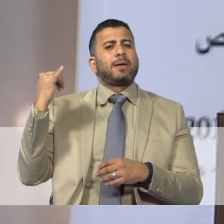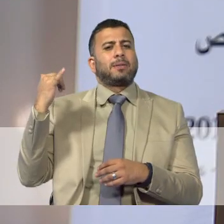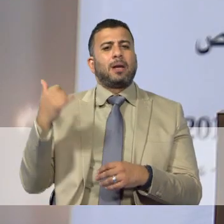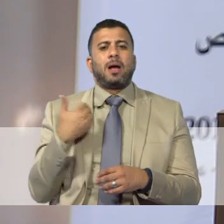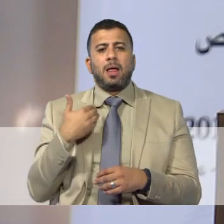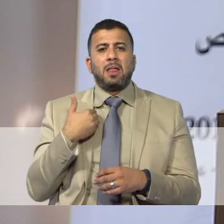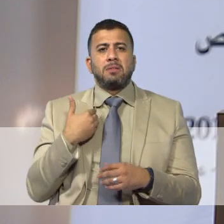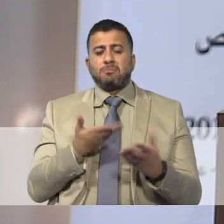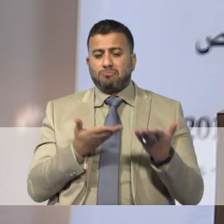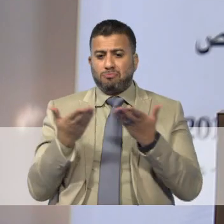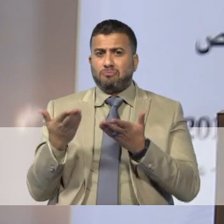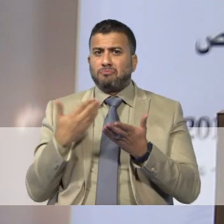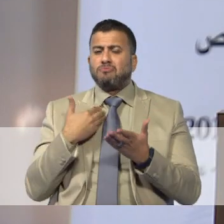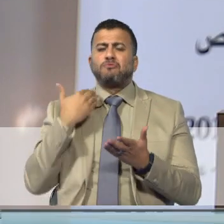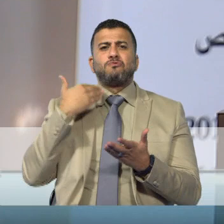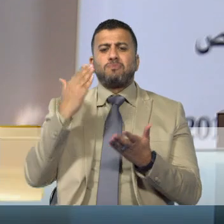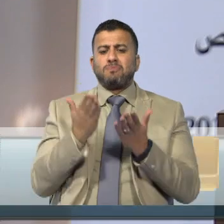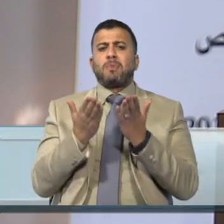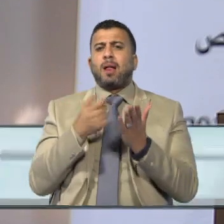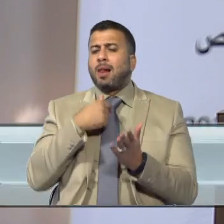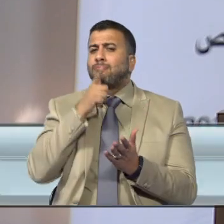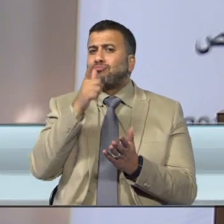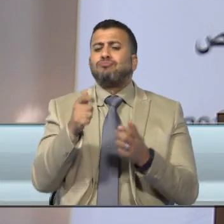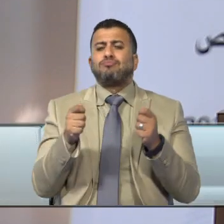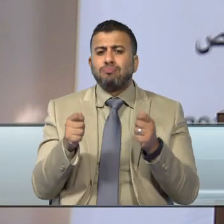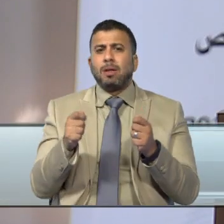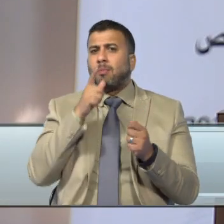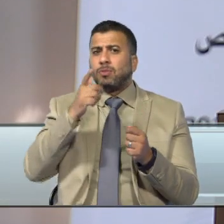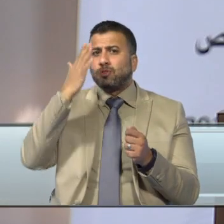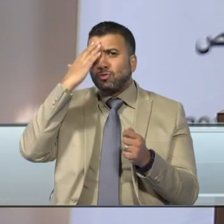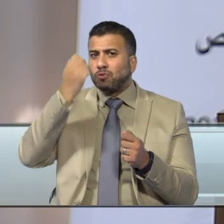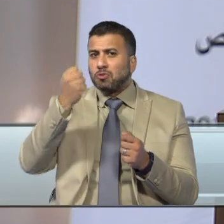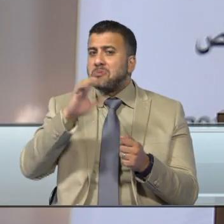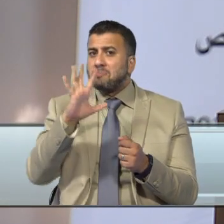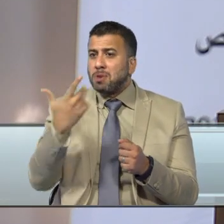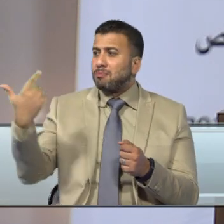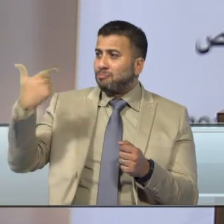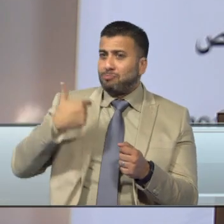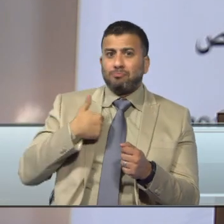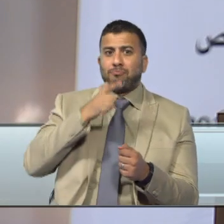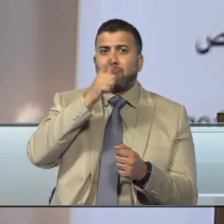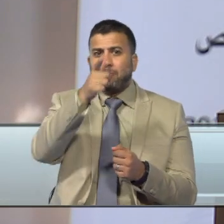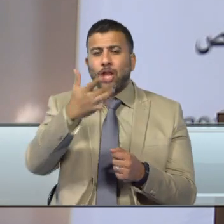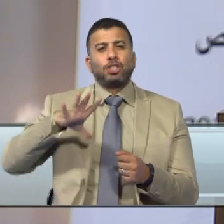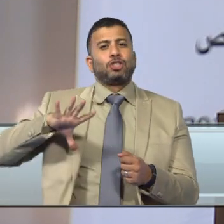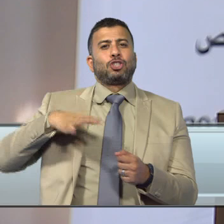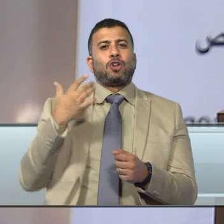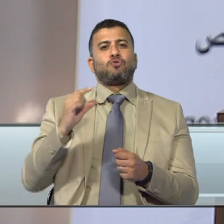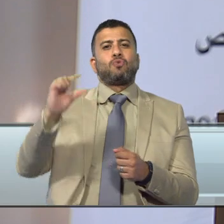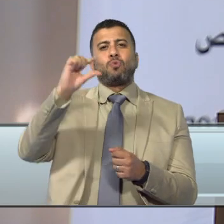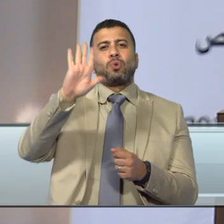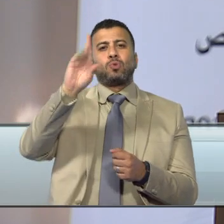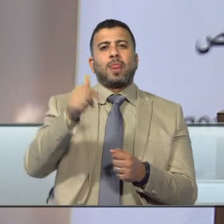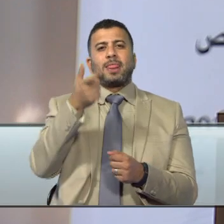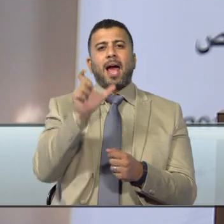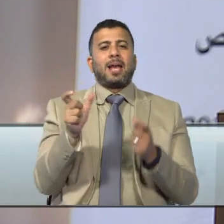أتشرف في هذه المناسبة أن أنقل لكم تحيات صاحب السمو الشيخ الدكتور سلطان بن محمد